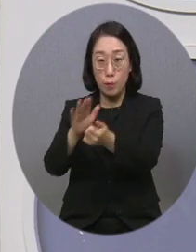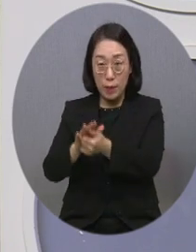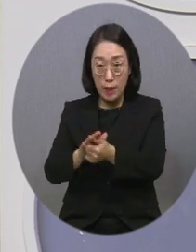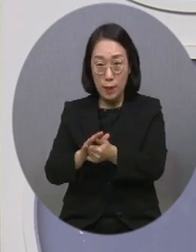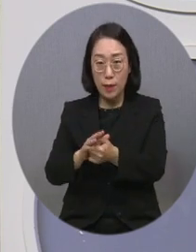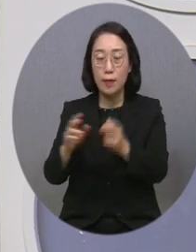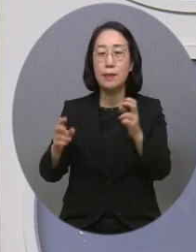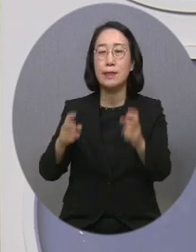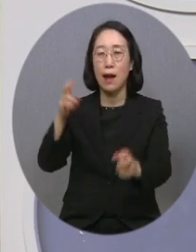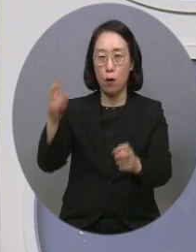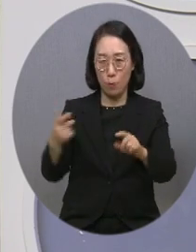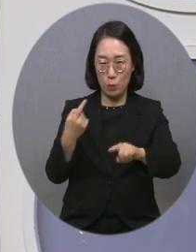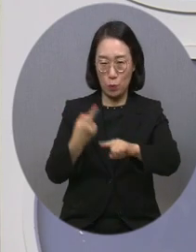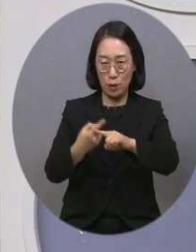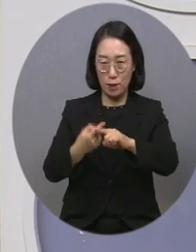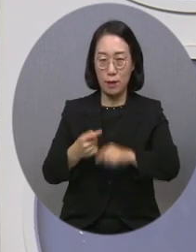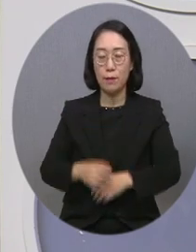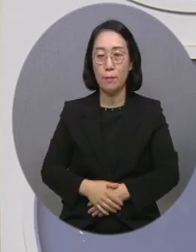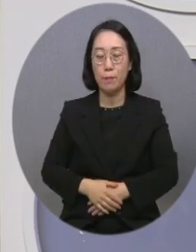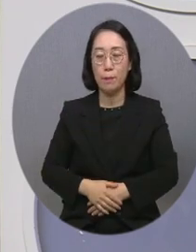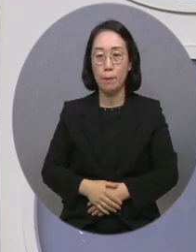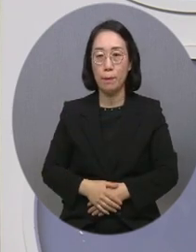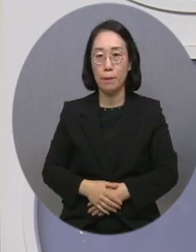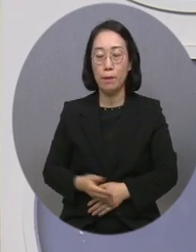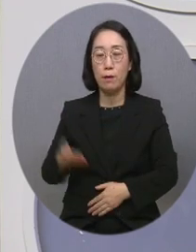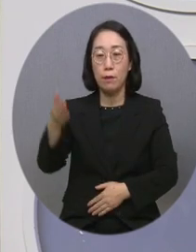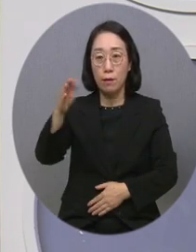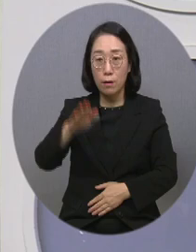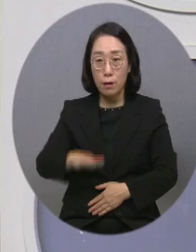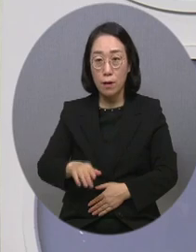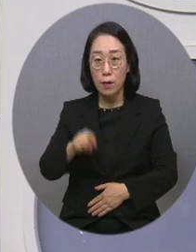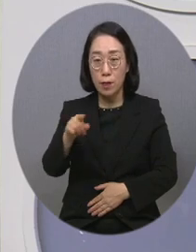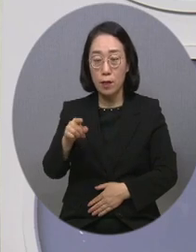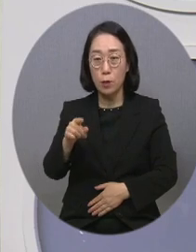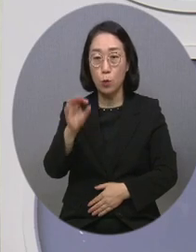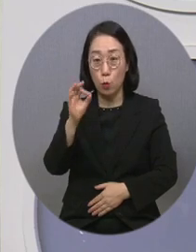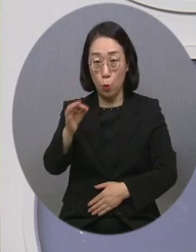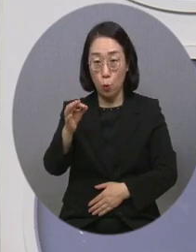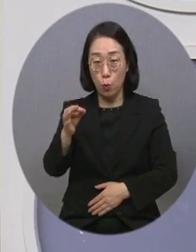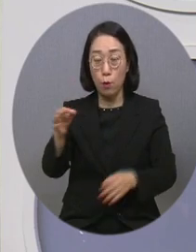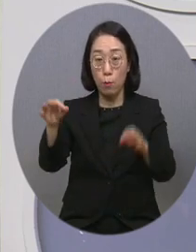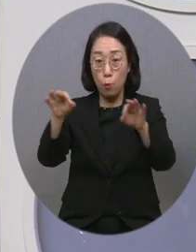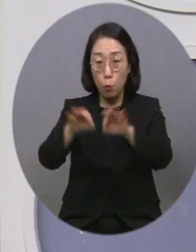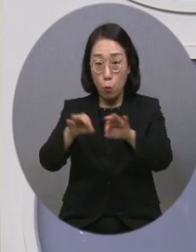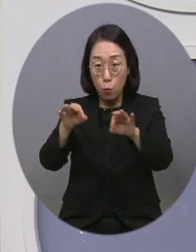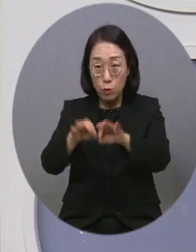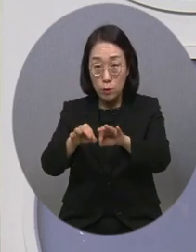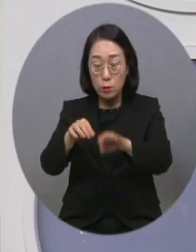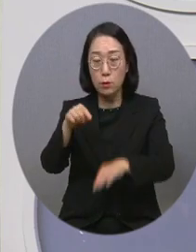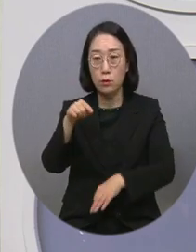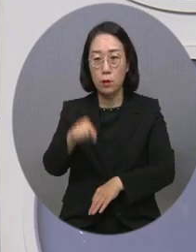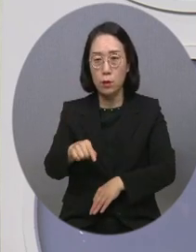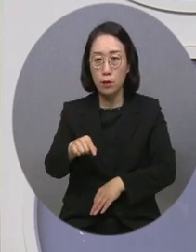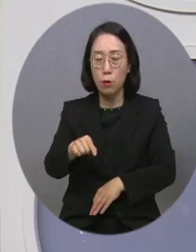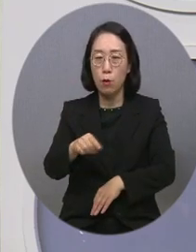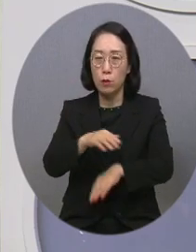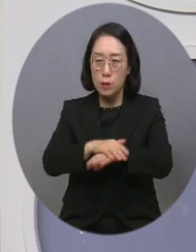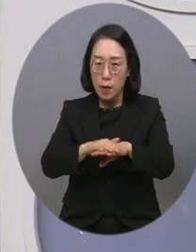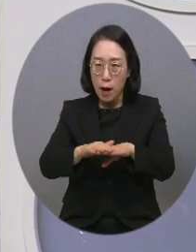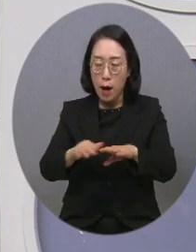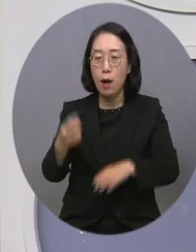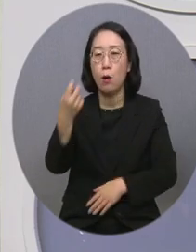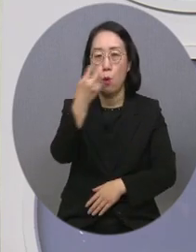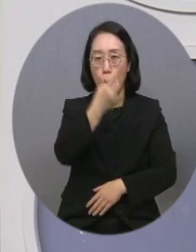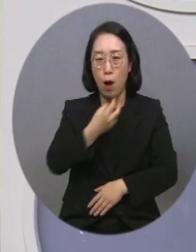사업입니다. 그런데 이 성금 자체의 어떤 효율성이라든가